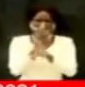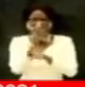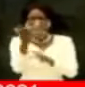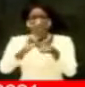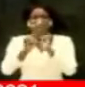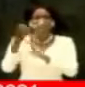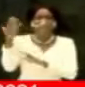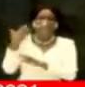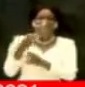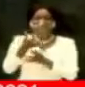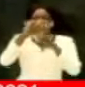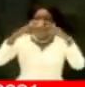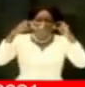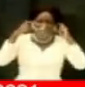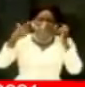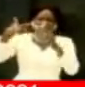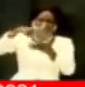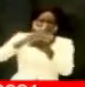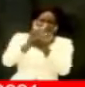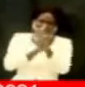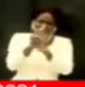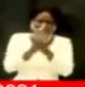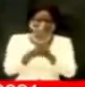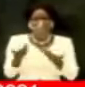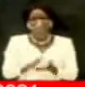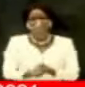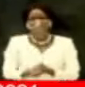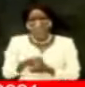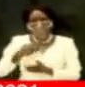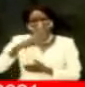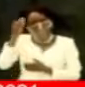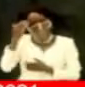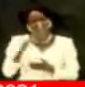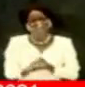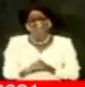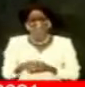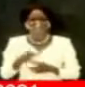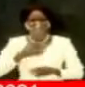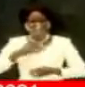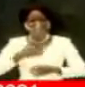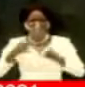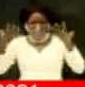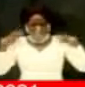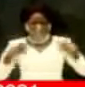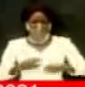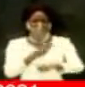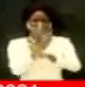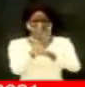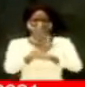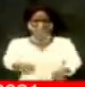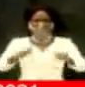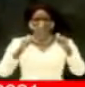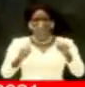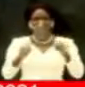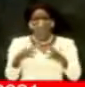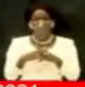mamaski kakumaliza masanitaiza ndithu tidziwa kuti iyayi ifeyo ndithu kachitetezo kalipo ndiye